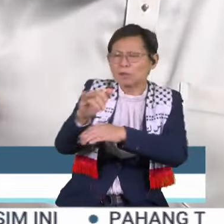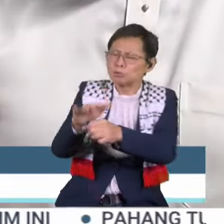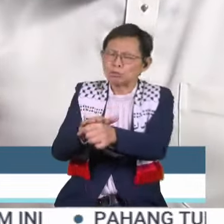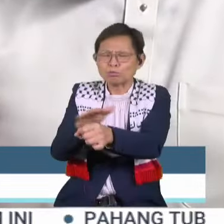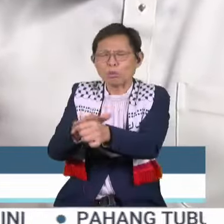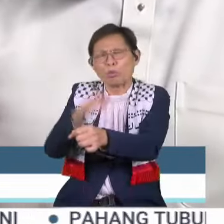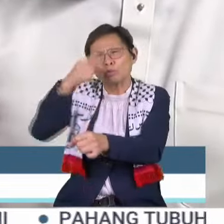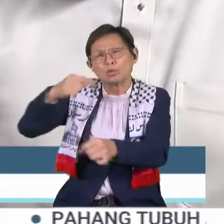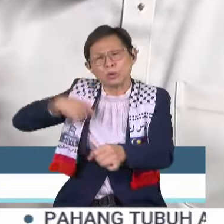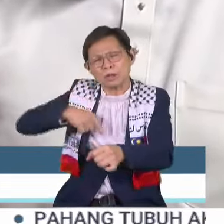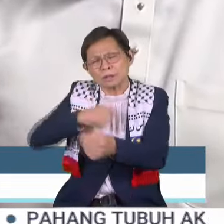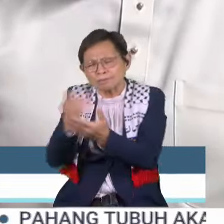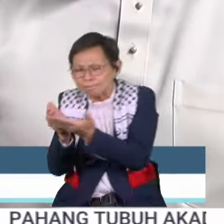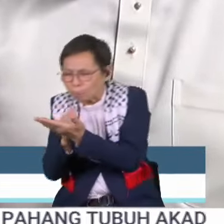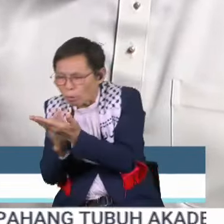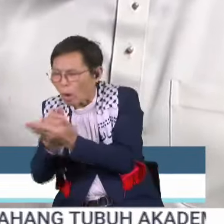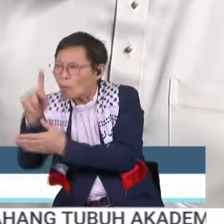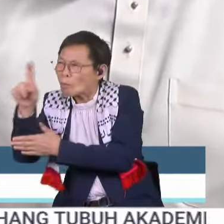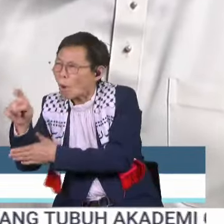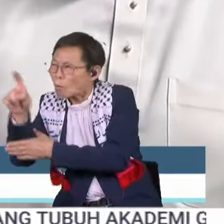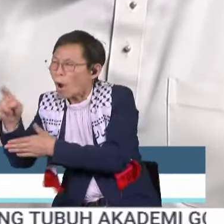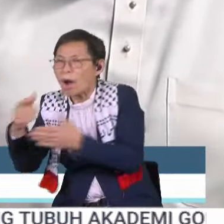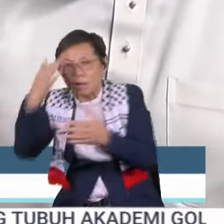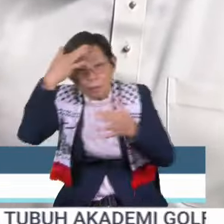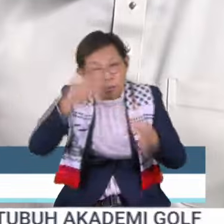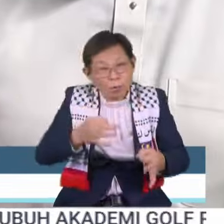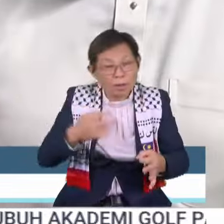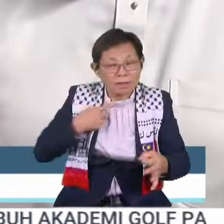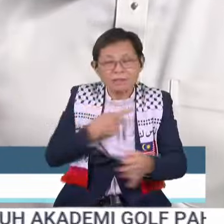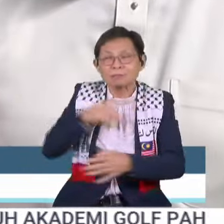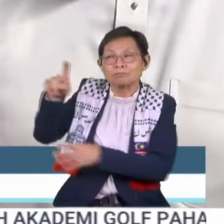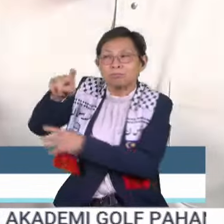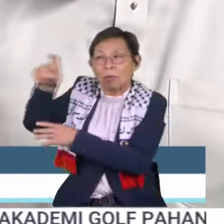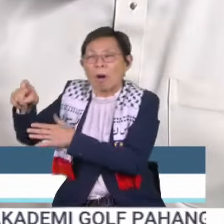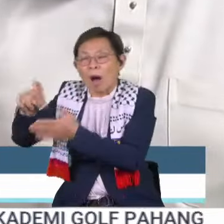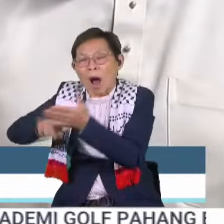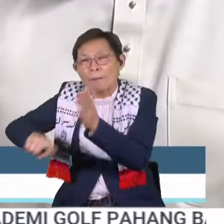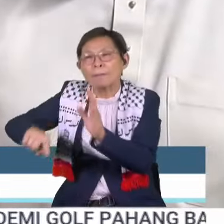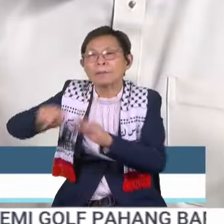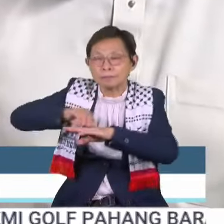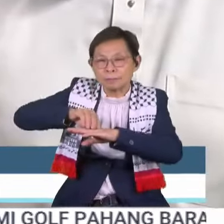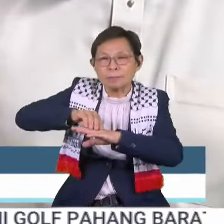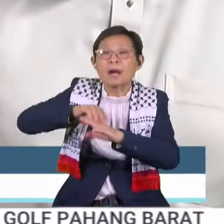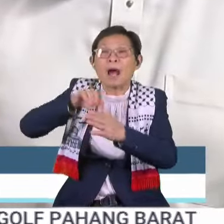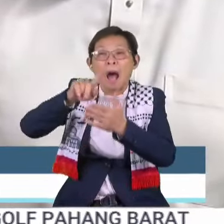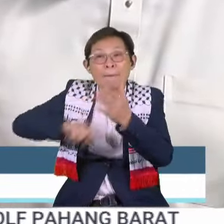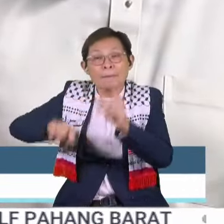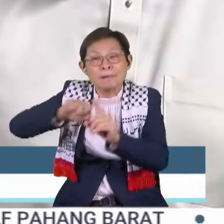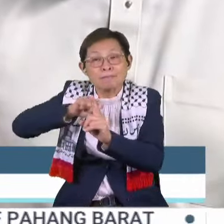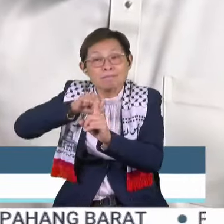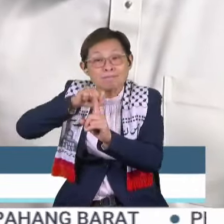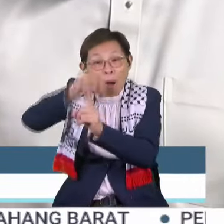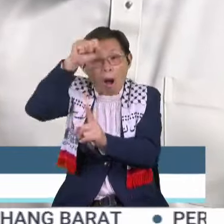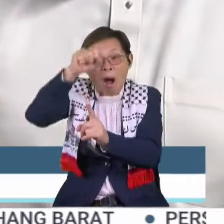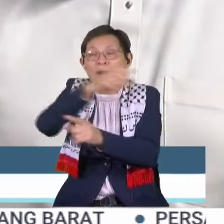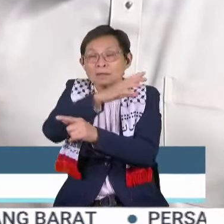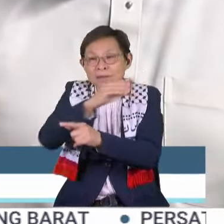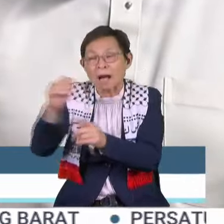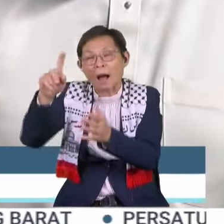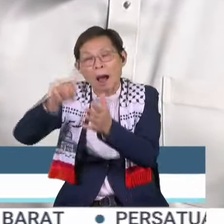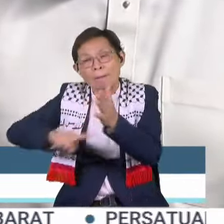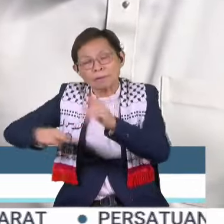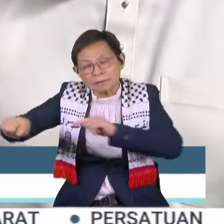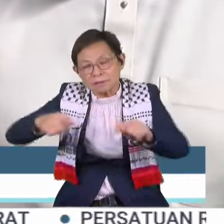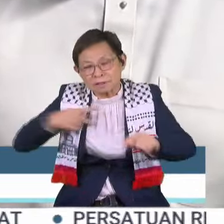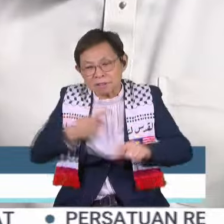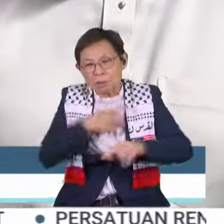mencukupi untuk kita refer keputusan selepas ini apa juga kesan dia apa juga tindakan yang